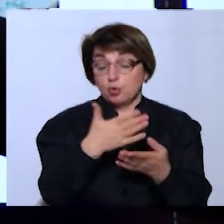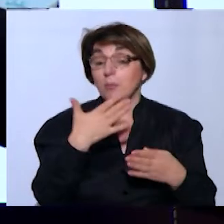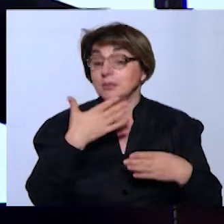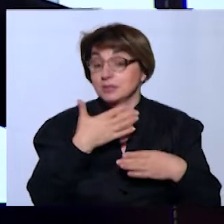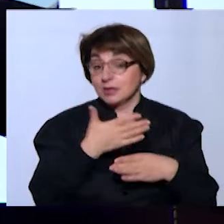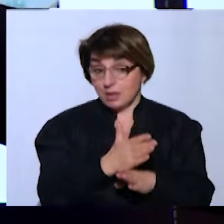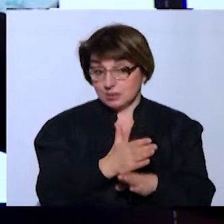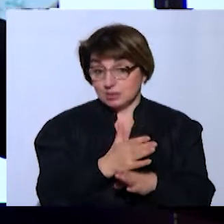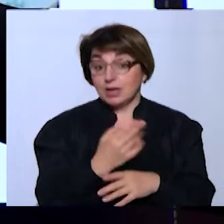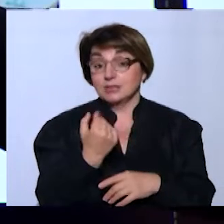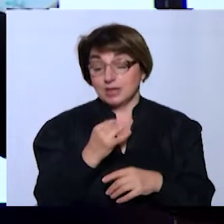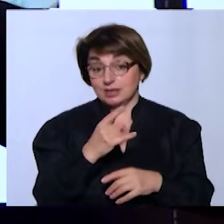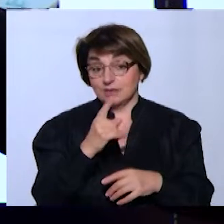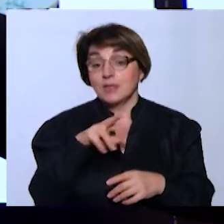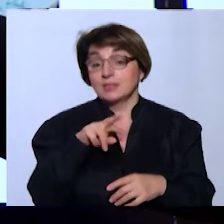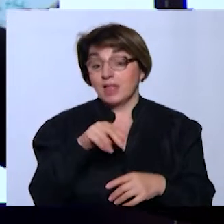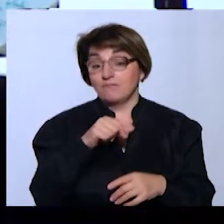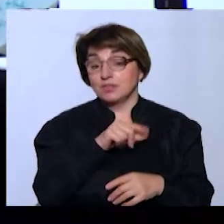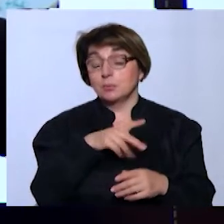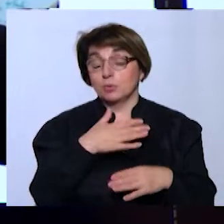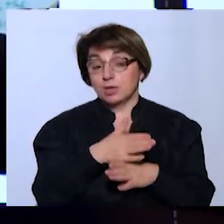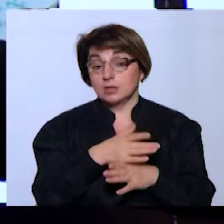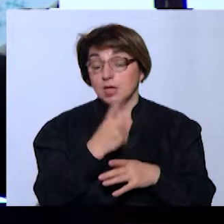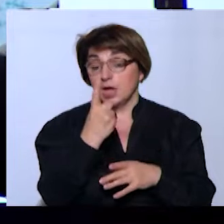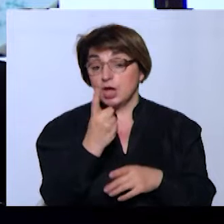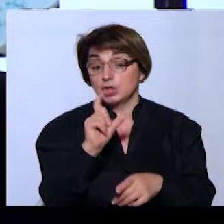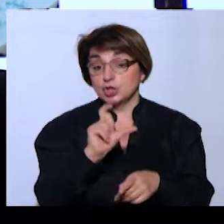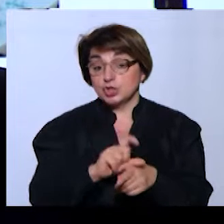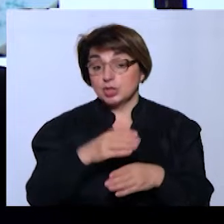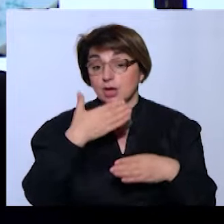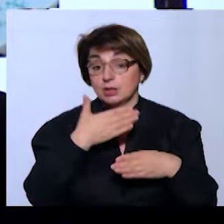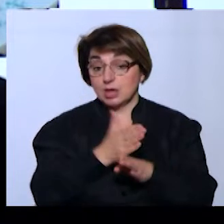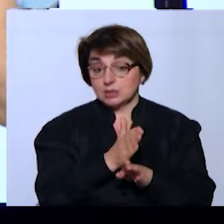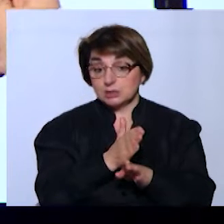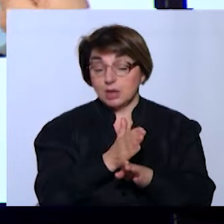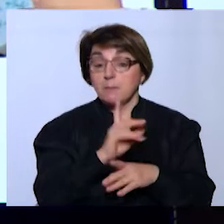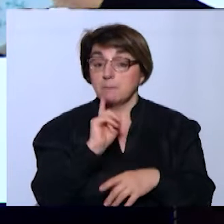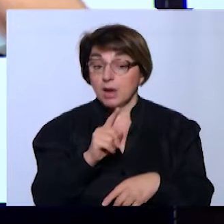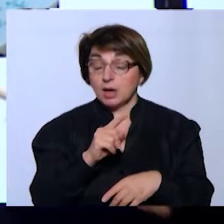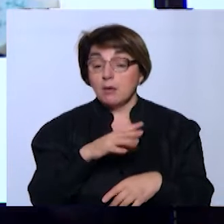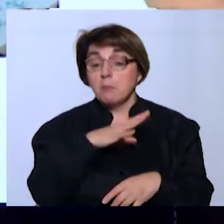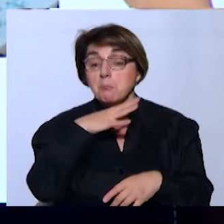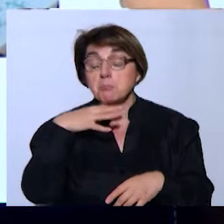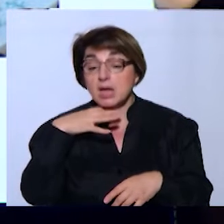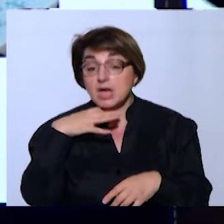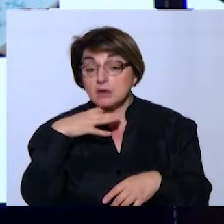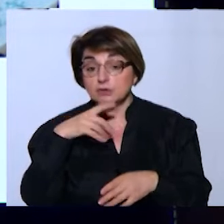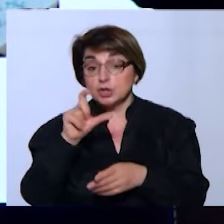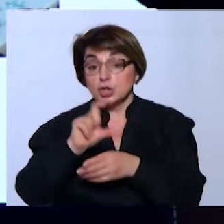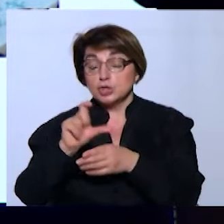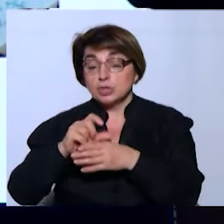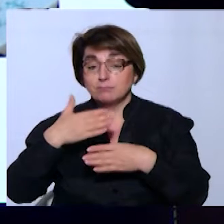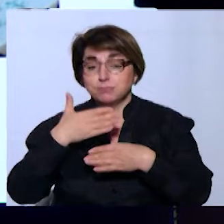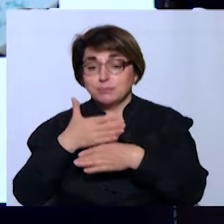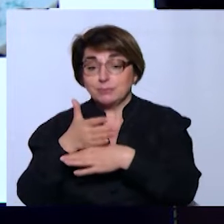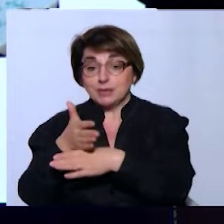გატყდა წალკაში, დავითს რო გაუტყდა. ერთი ჭიქა გატყდა, მაგრამ ჭიქები ნახეთ